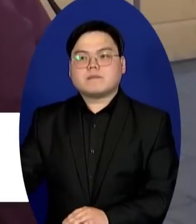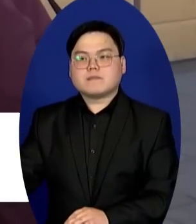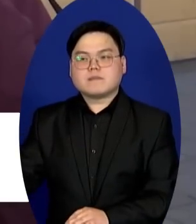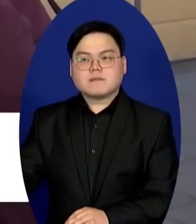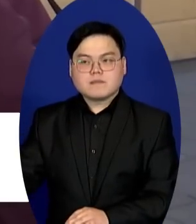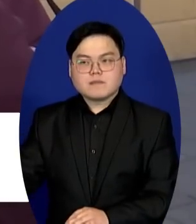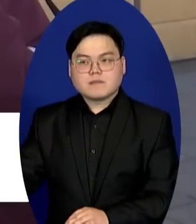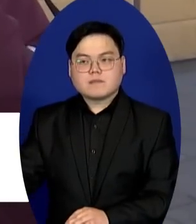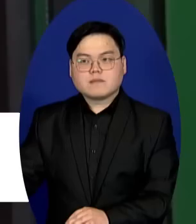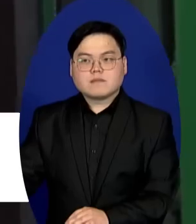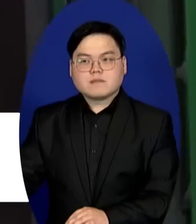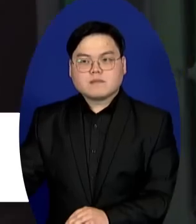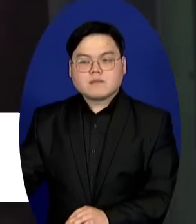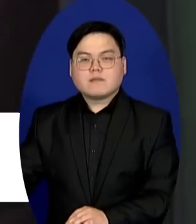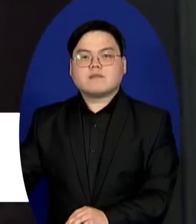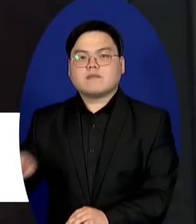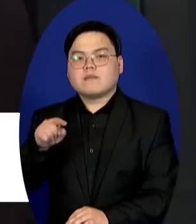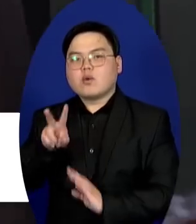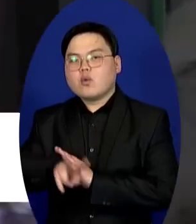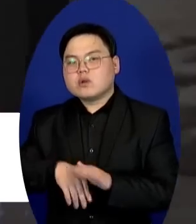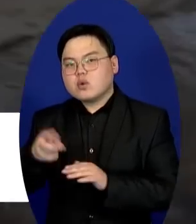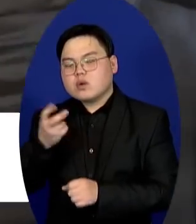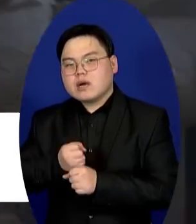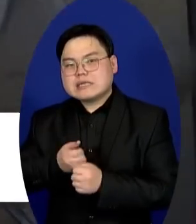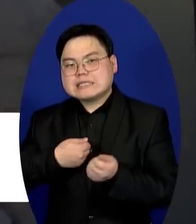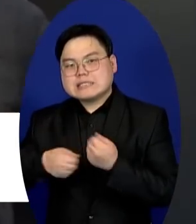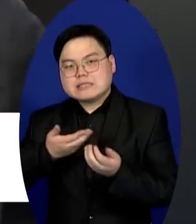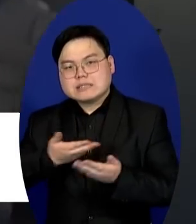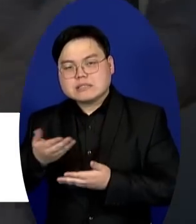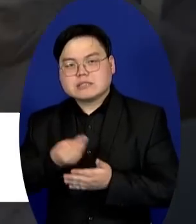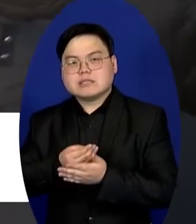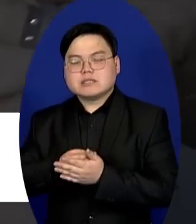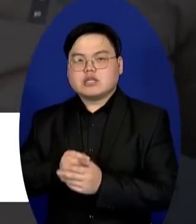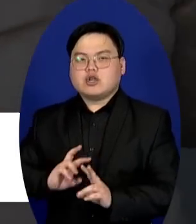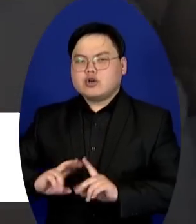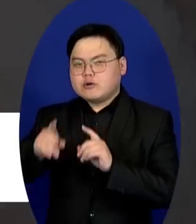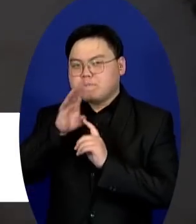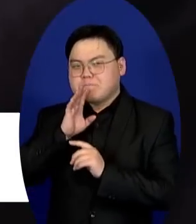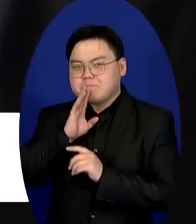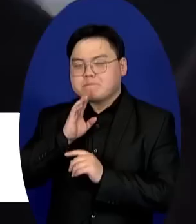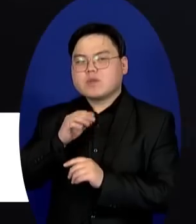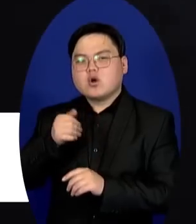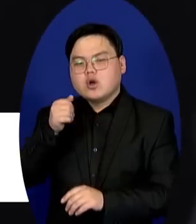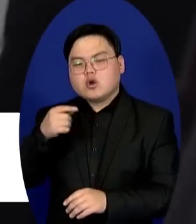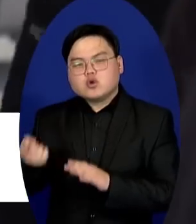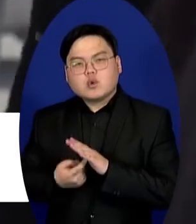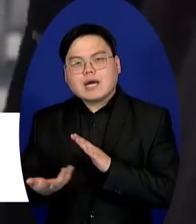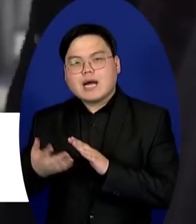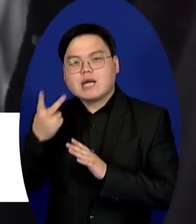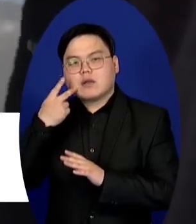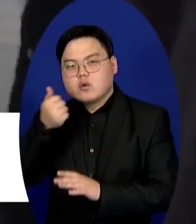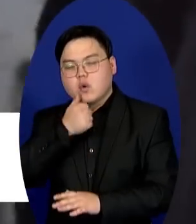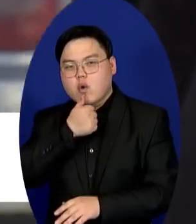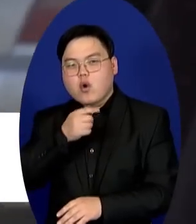Бараг годлоо өлгөт. Хулгайн эд зүйлийг борлуулдаг, шинж чанарыг нь өөрчилдөг, их ус өрийг нь нуун далдалдаг зэрэг бүлэг